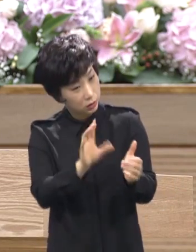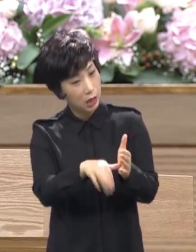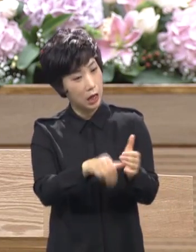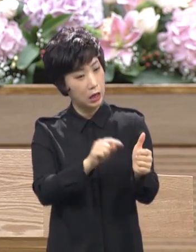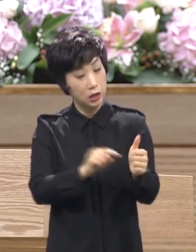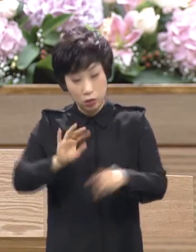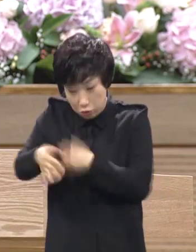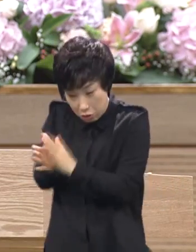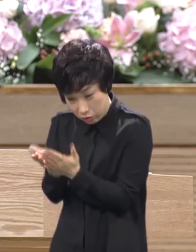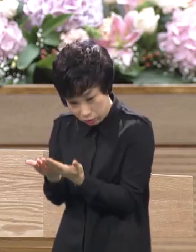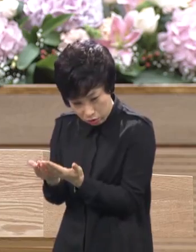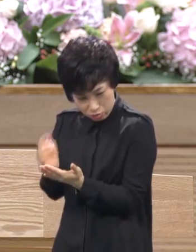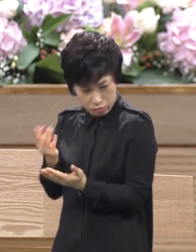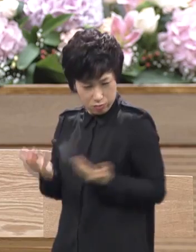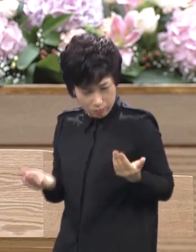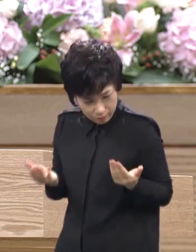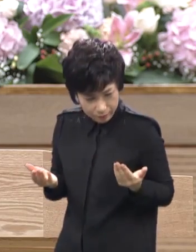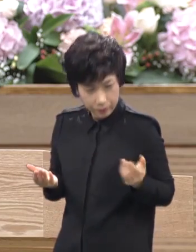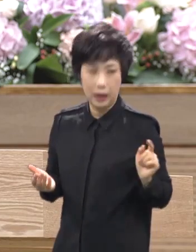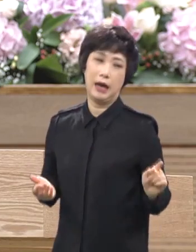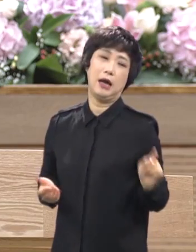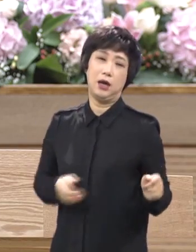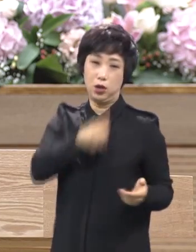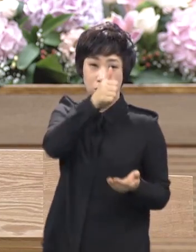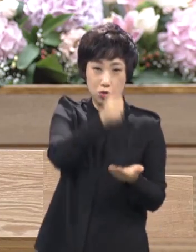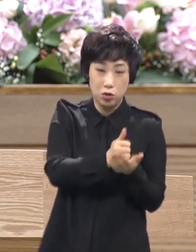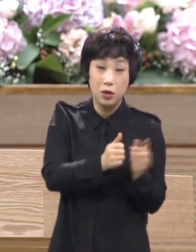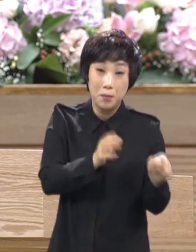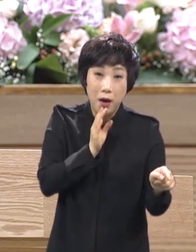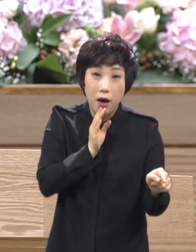성경이라는 안경을 쓰고 볼 때 그게 죄라면